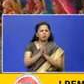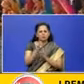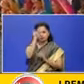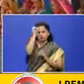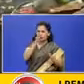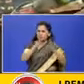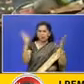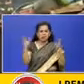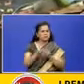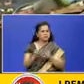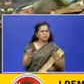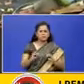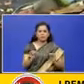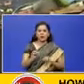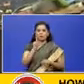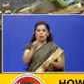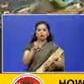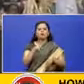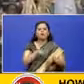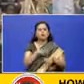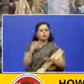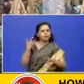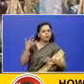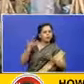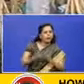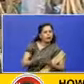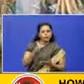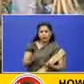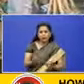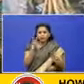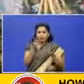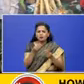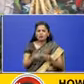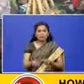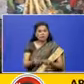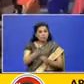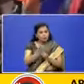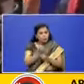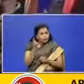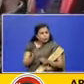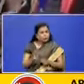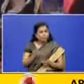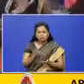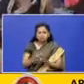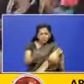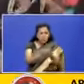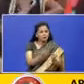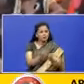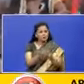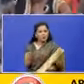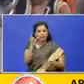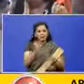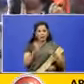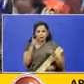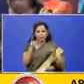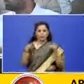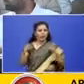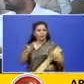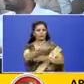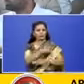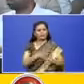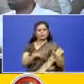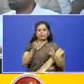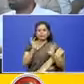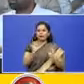होती थी, लेकिन समय के साथ आज करीब करीब पूरे गुजरात में छठ पूजा के रंग नजर आने लगे हैं।